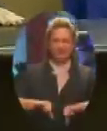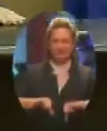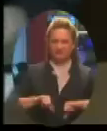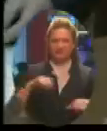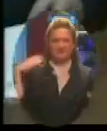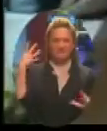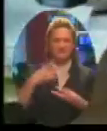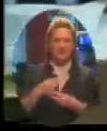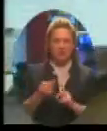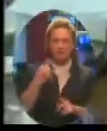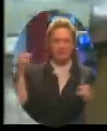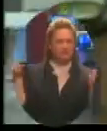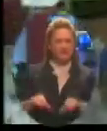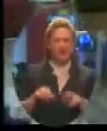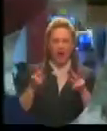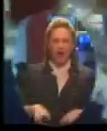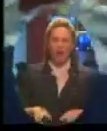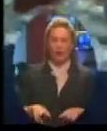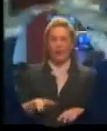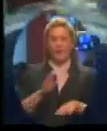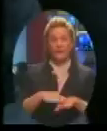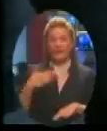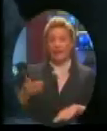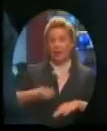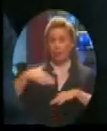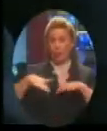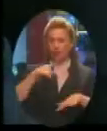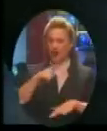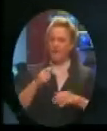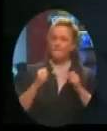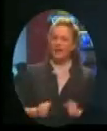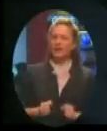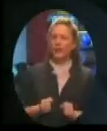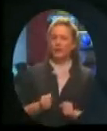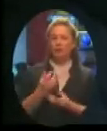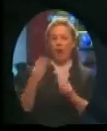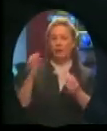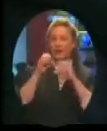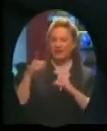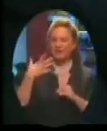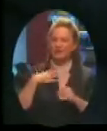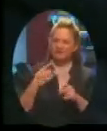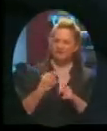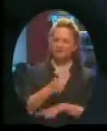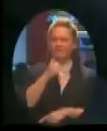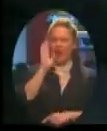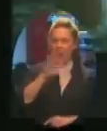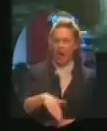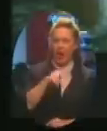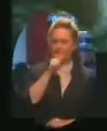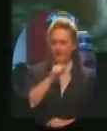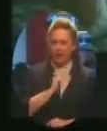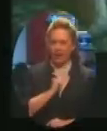כהונתו. מצד אחד ניצב ראש הממשלה נתניהו הבטוח כי חלקים רבים בתקשורת שמו לעצמם למטרה לסיים את